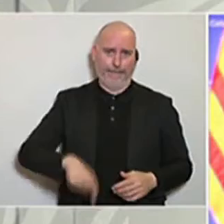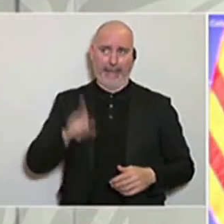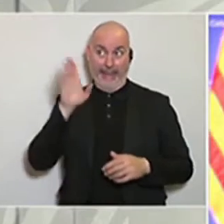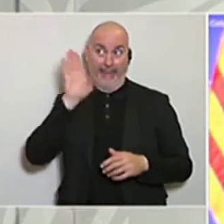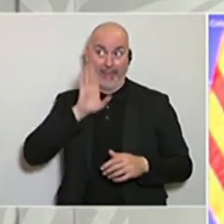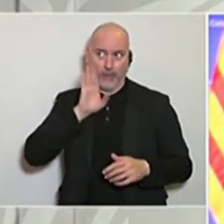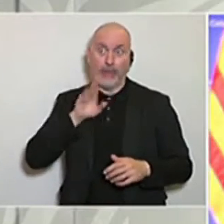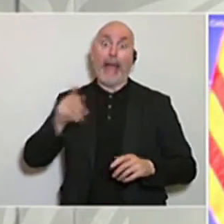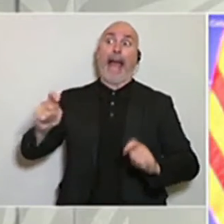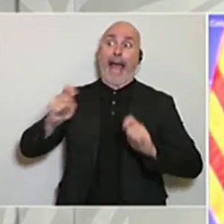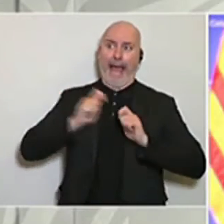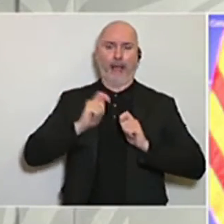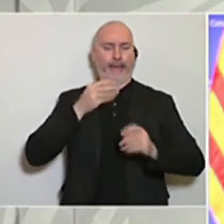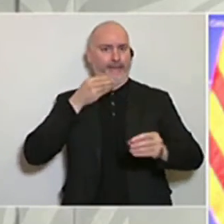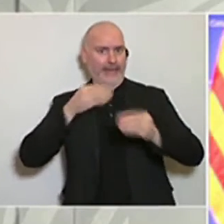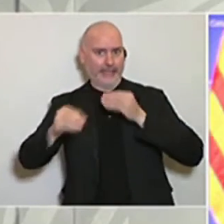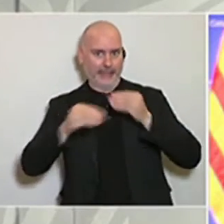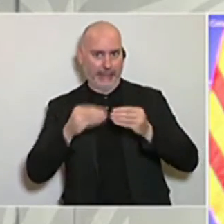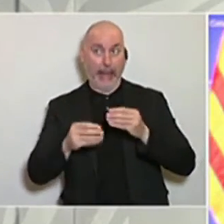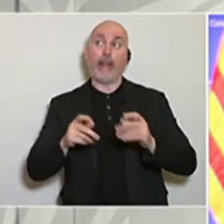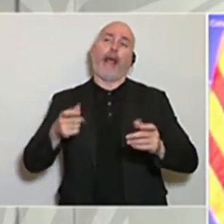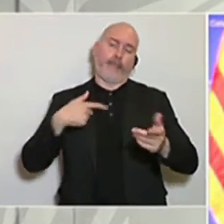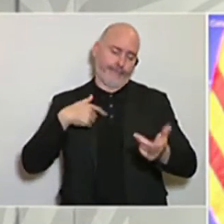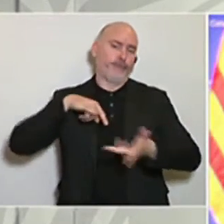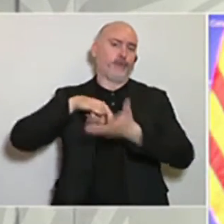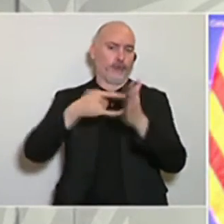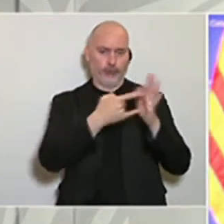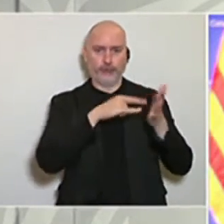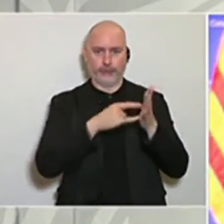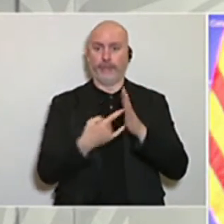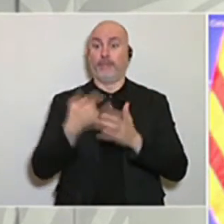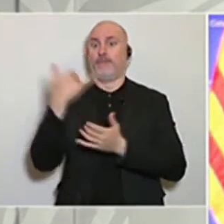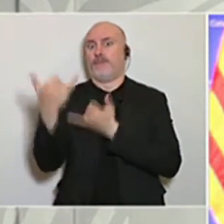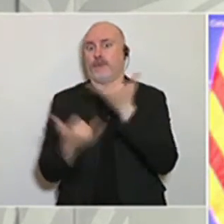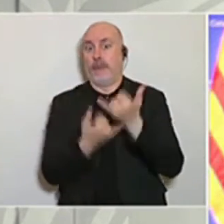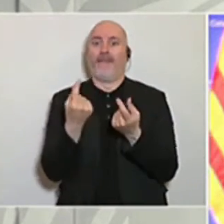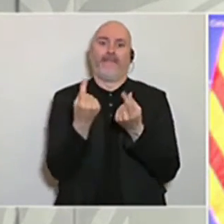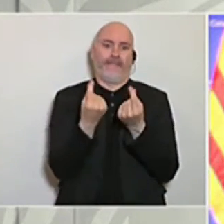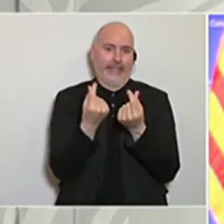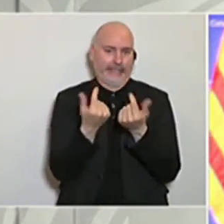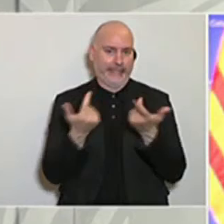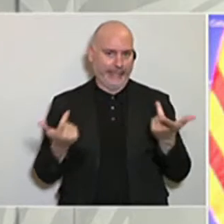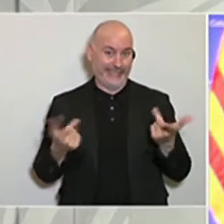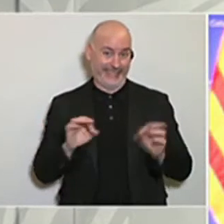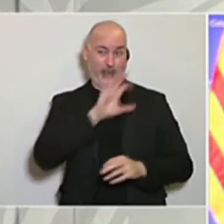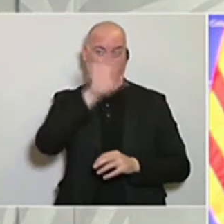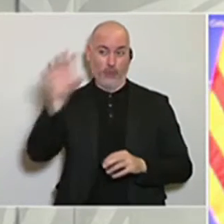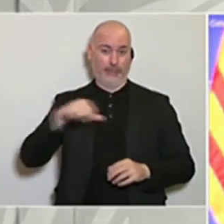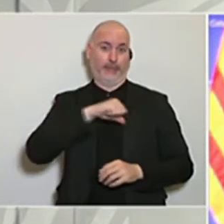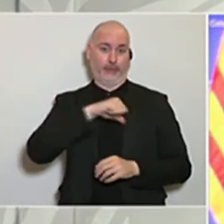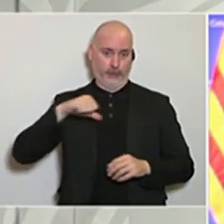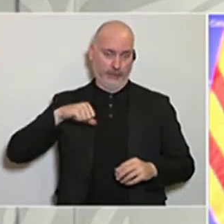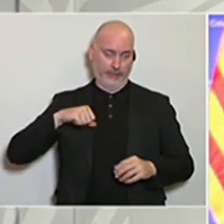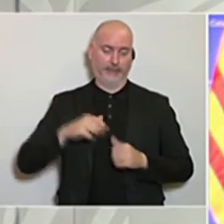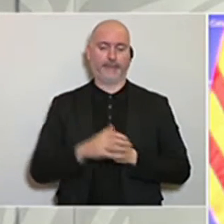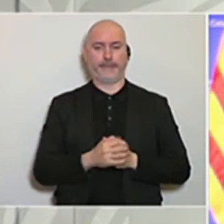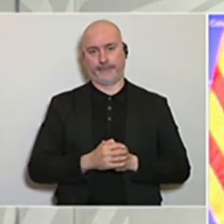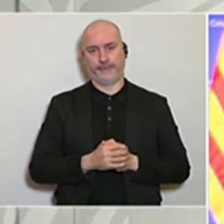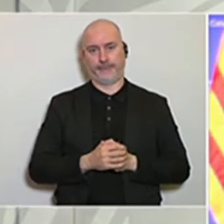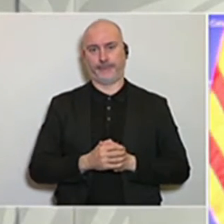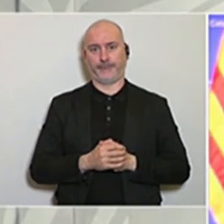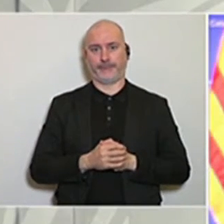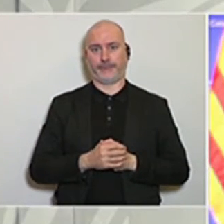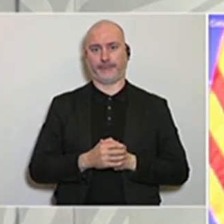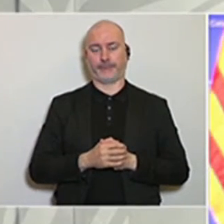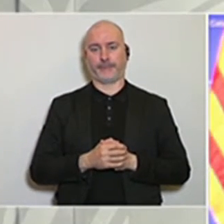d'aquesta manera resolgui els problemes que tindrem de financerament per les comunitats autònomes.